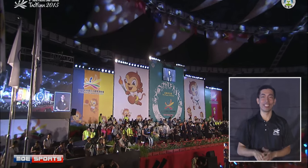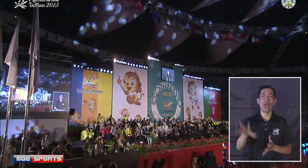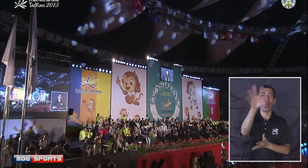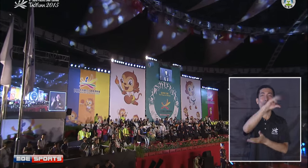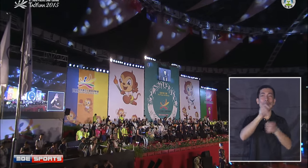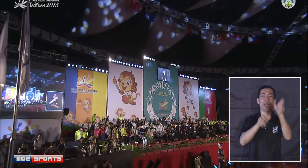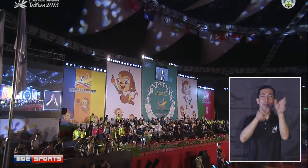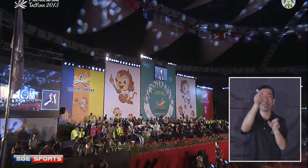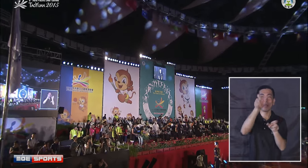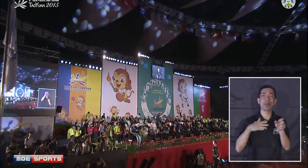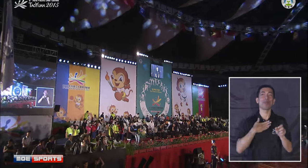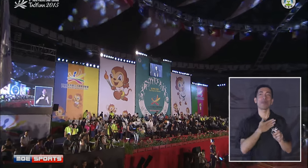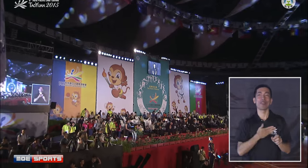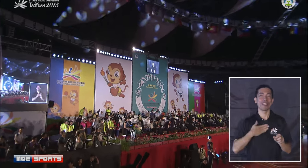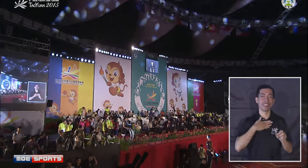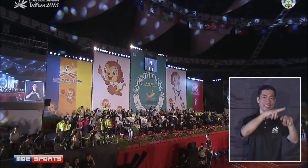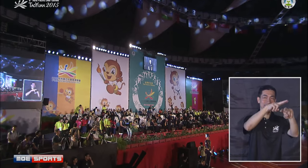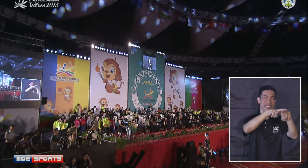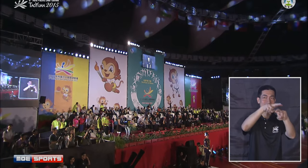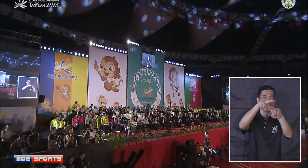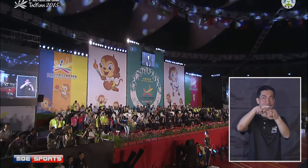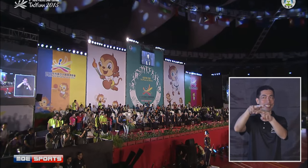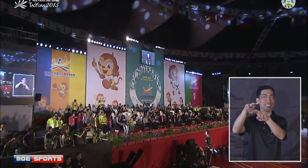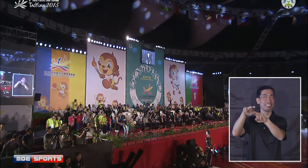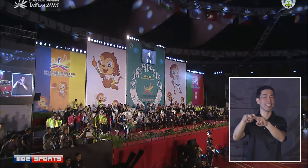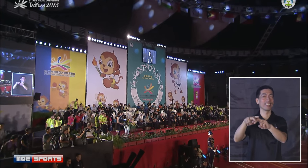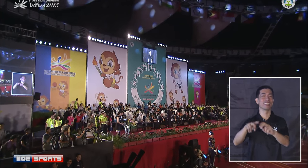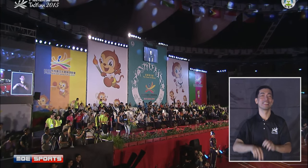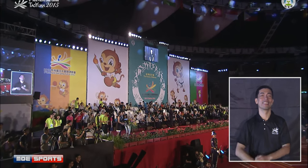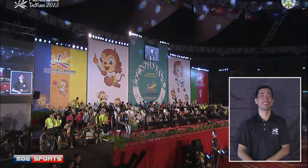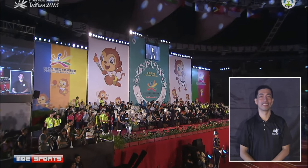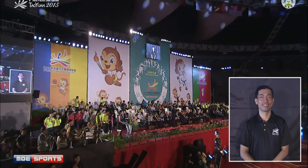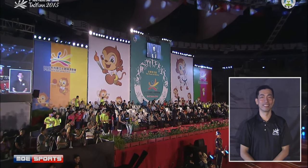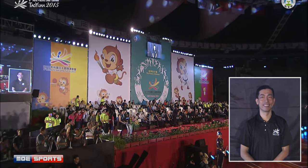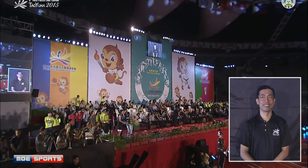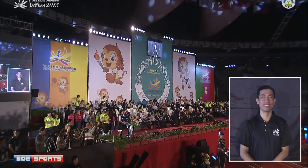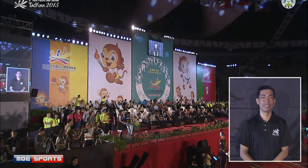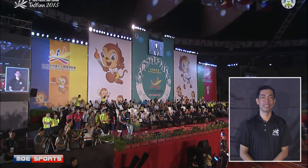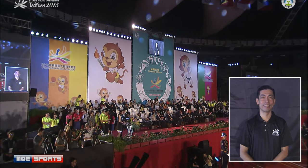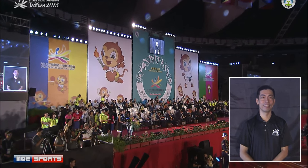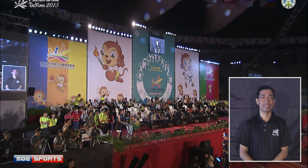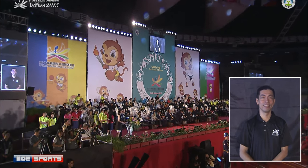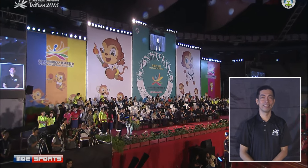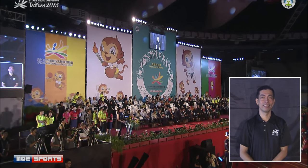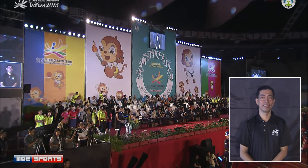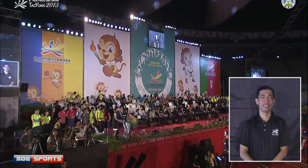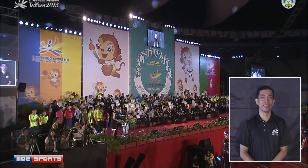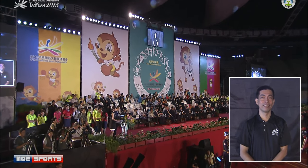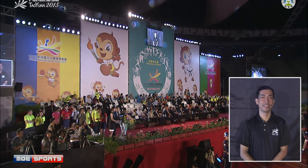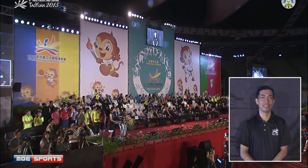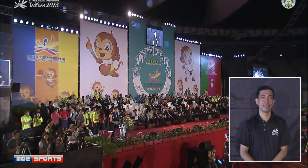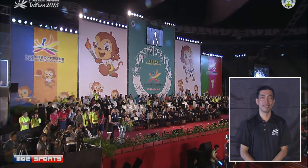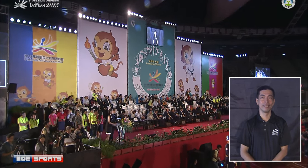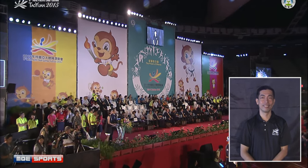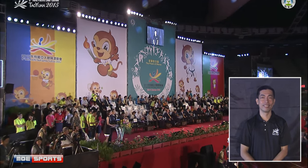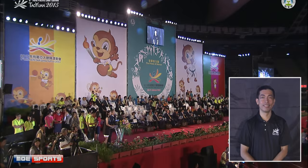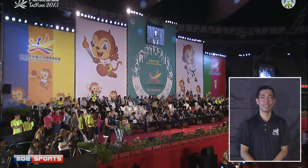坐。Distinguished guests, please be seated. Athletes, please be at ease.